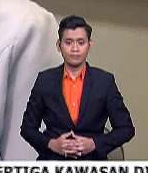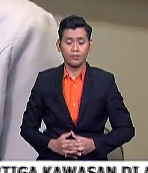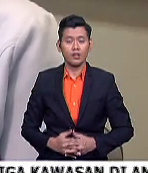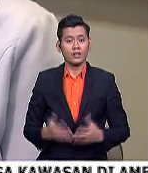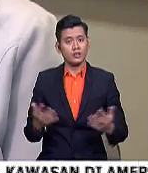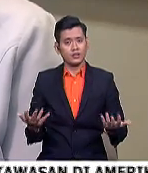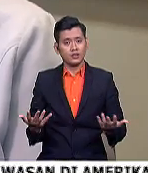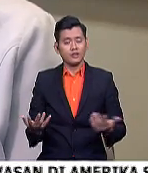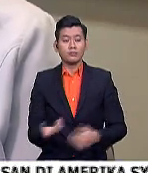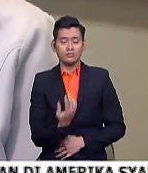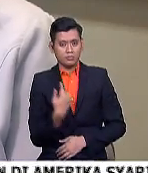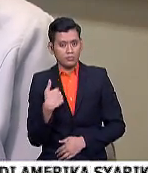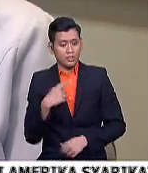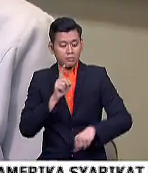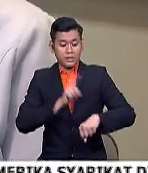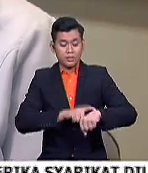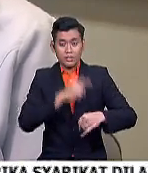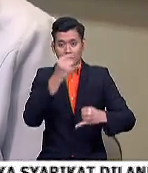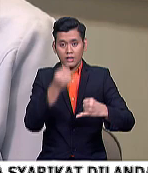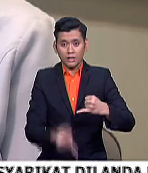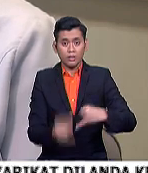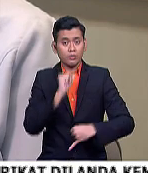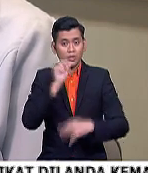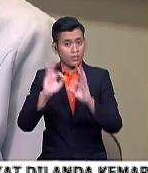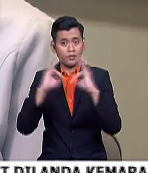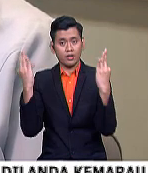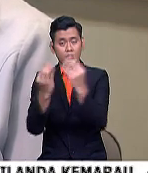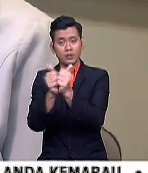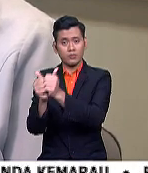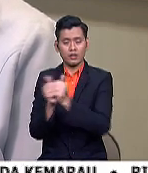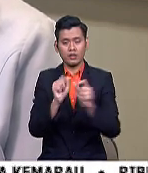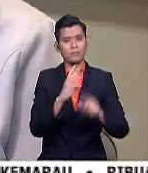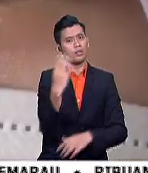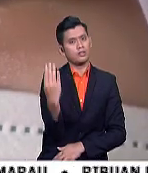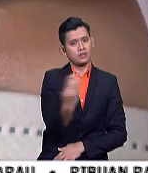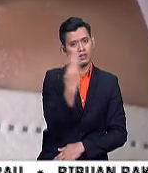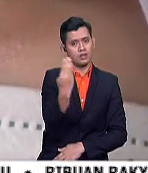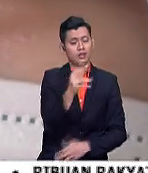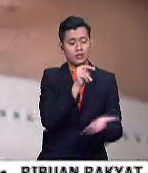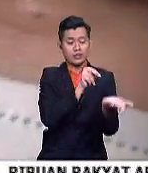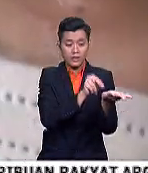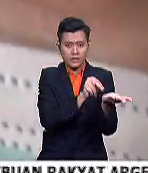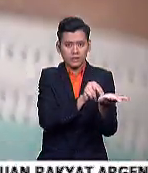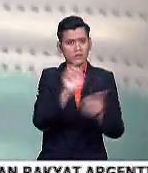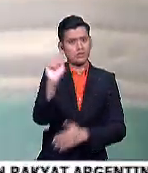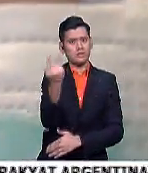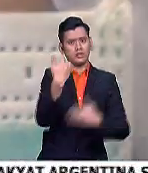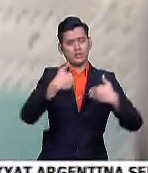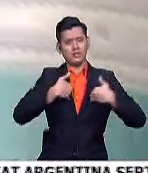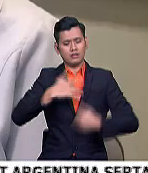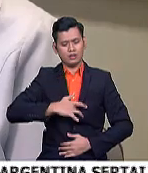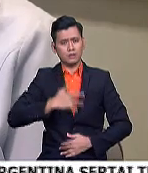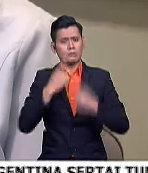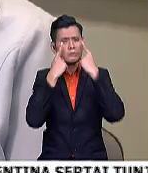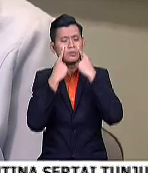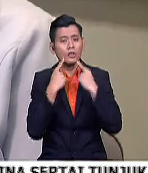Bila last moment tu bukan family yang ada kat tepi dia, biasa jururawat kan. So rasa sedih lah kan. Bila dalam video call